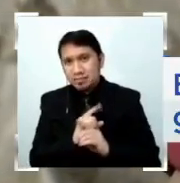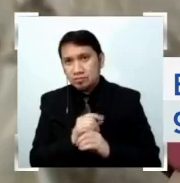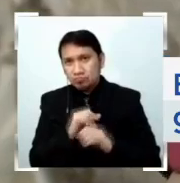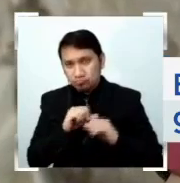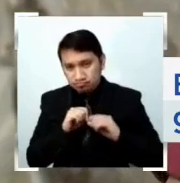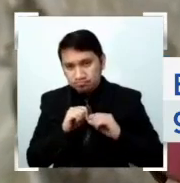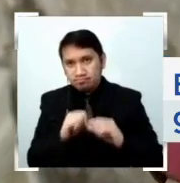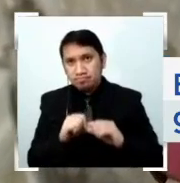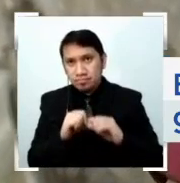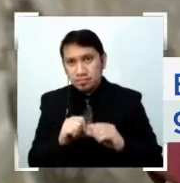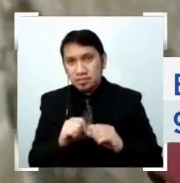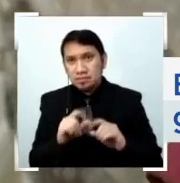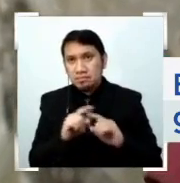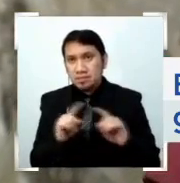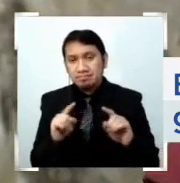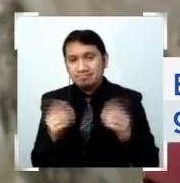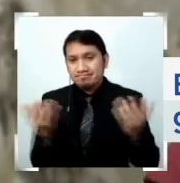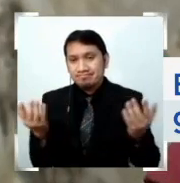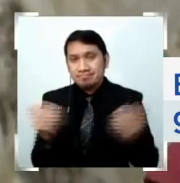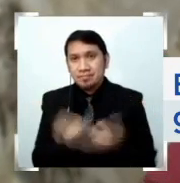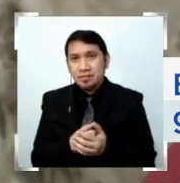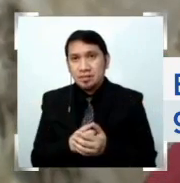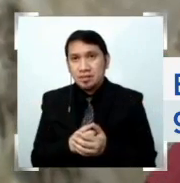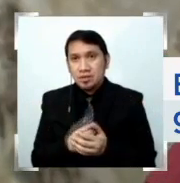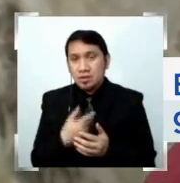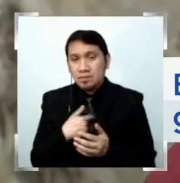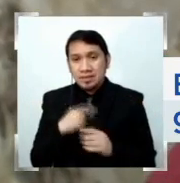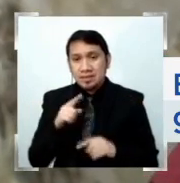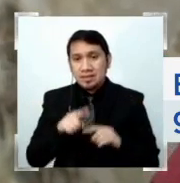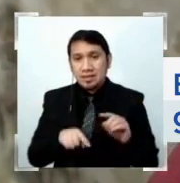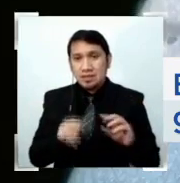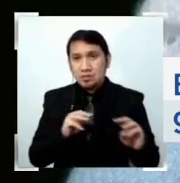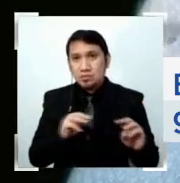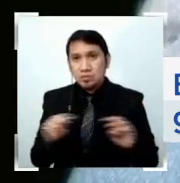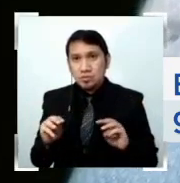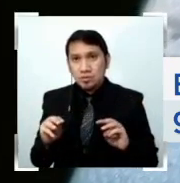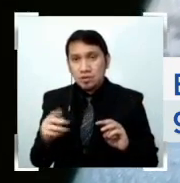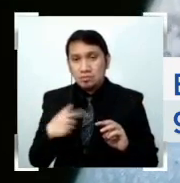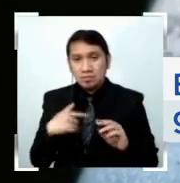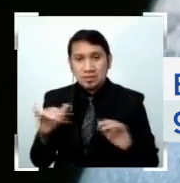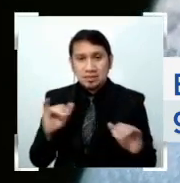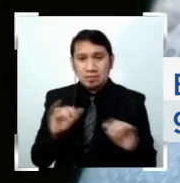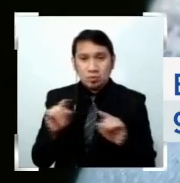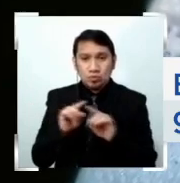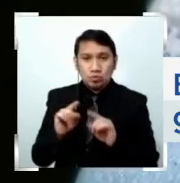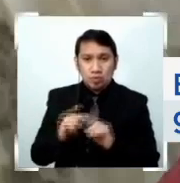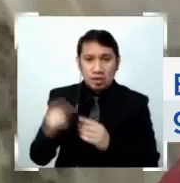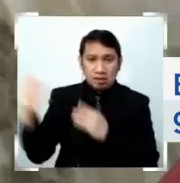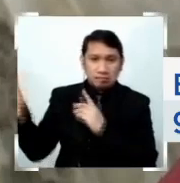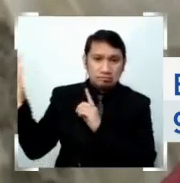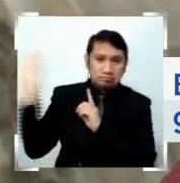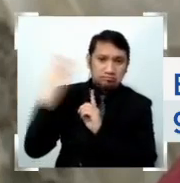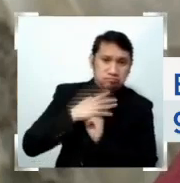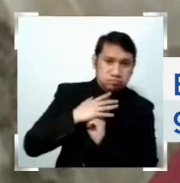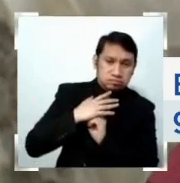Wala akong magawa kasi hindi ako magagalaw. Natatabunan na ako. 10 minutes.